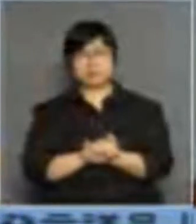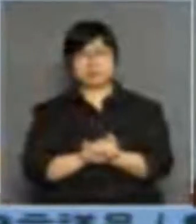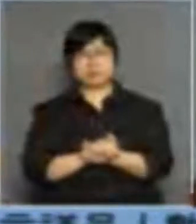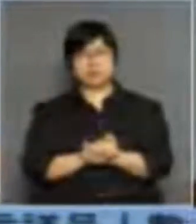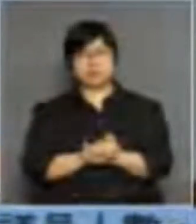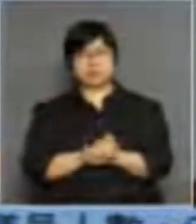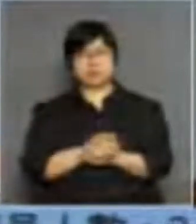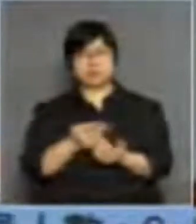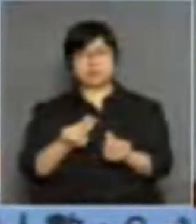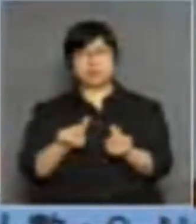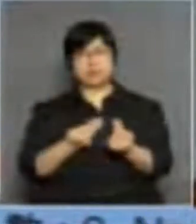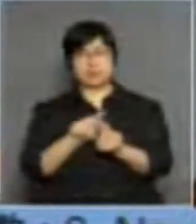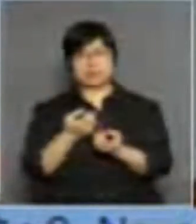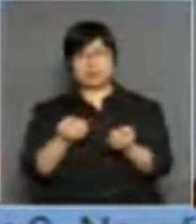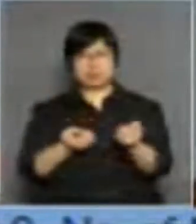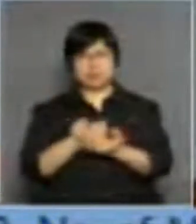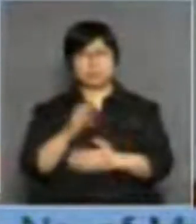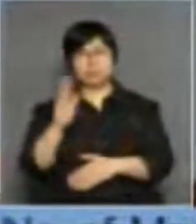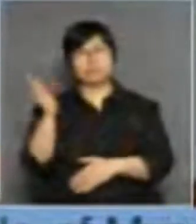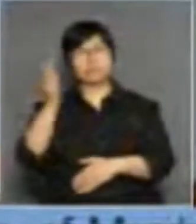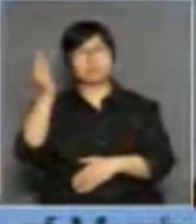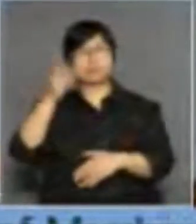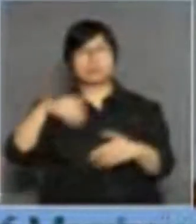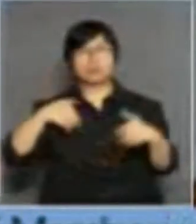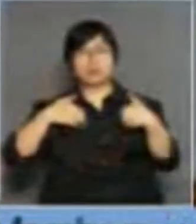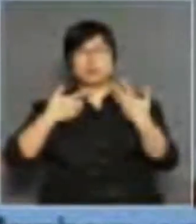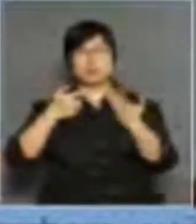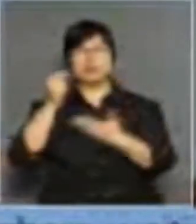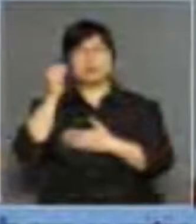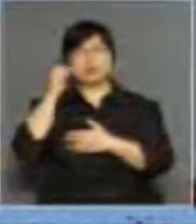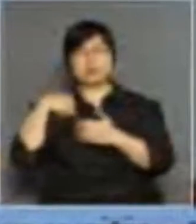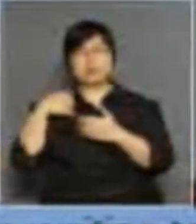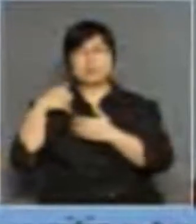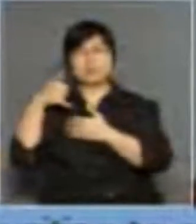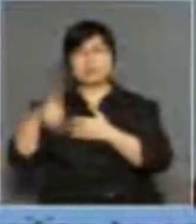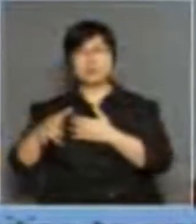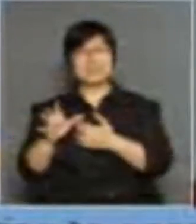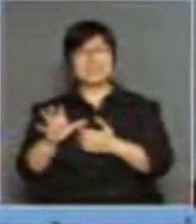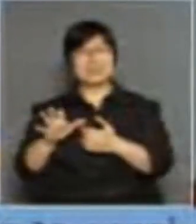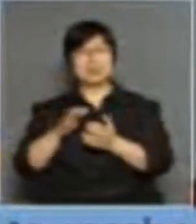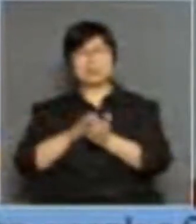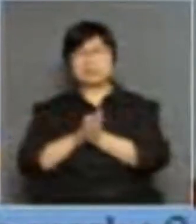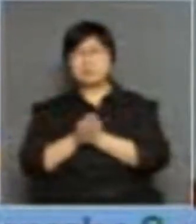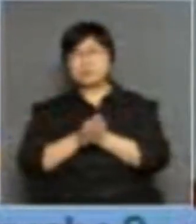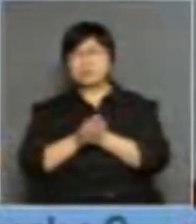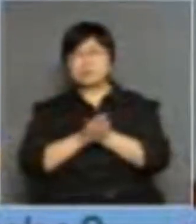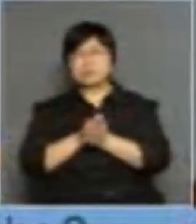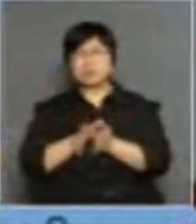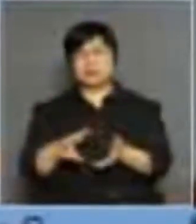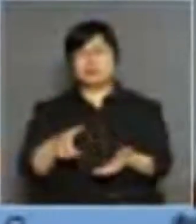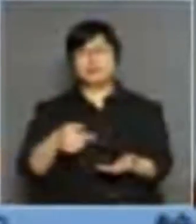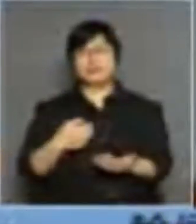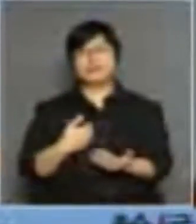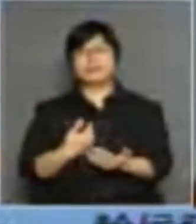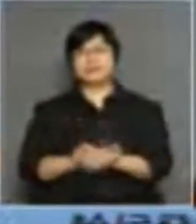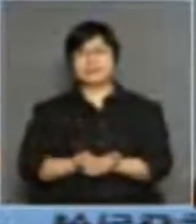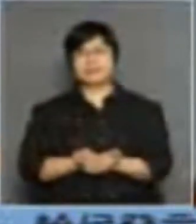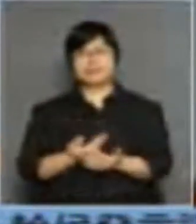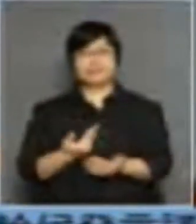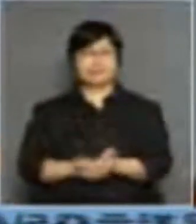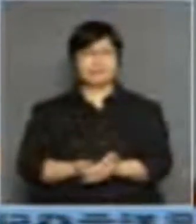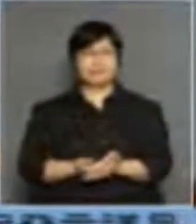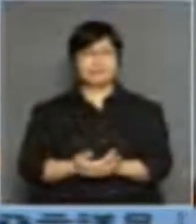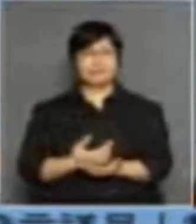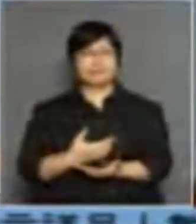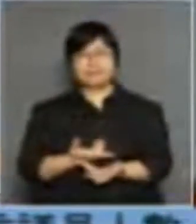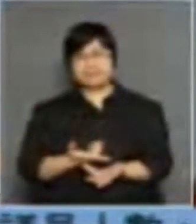郊遊樂一去到，尤其是係女士一去到話要去廁所嘅時候，覺得好閉翳，你